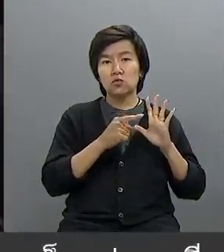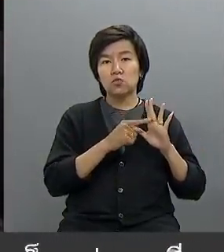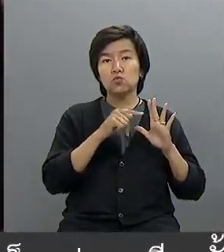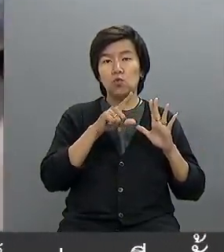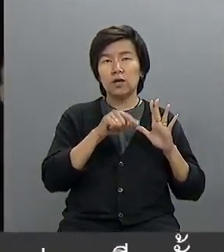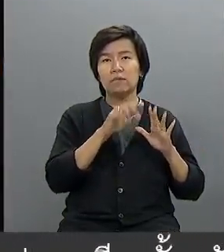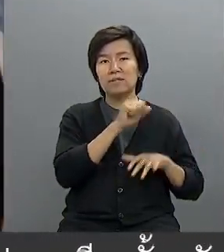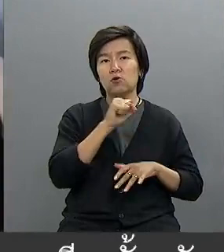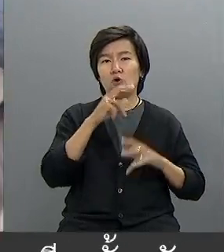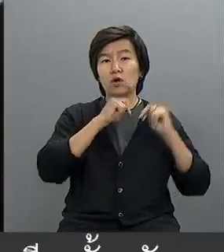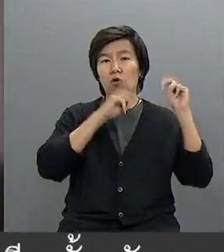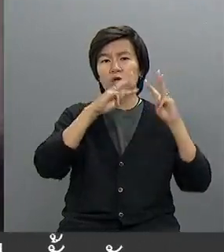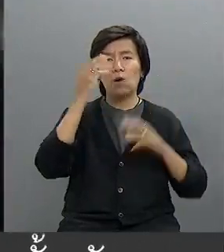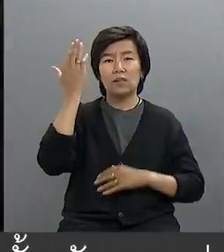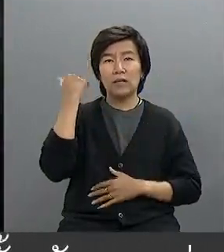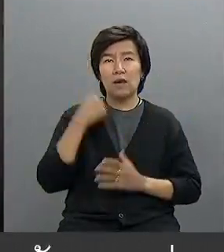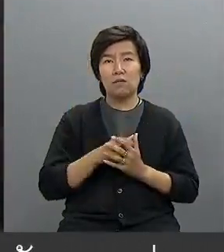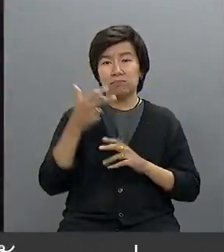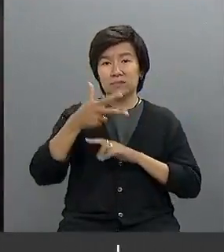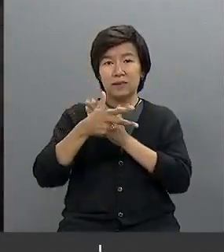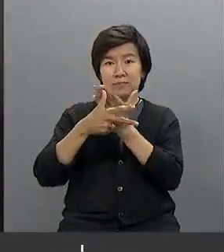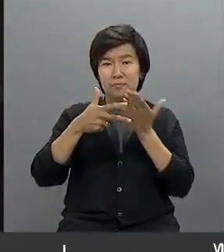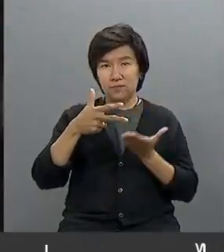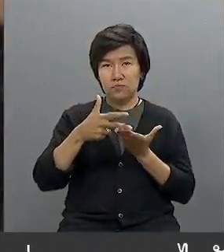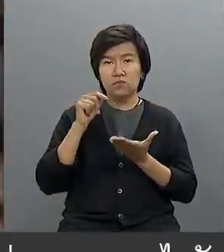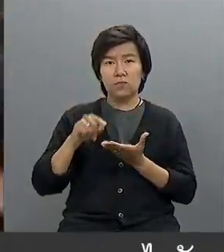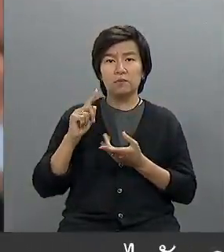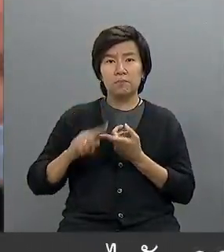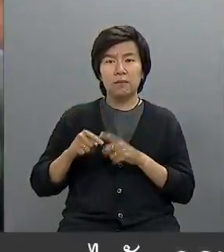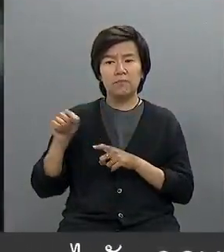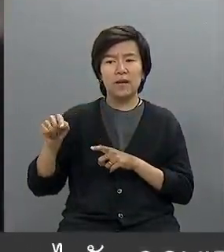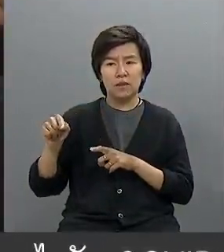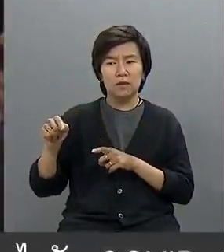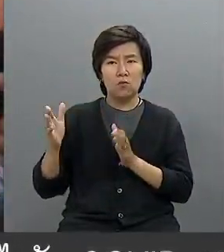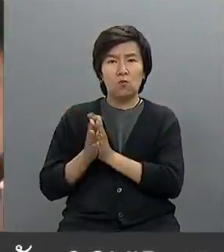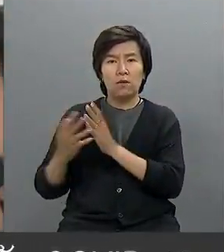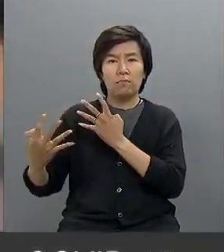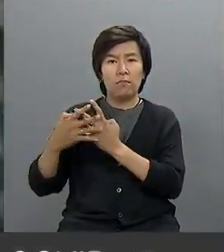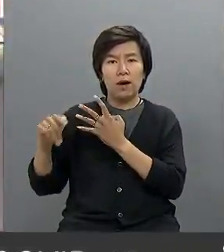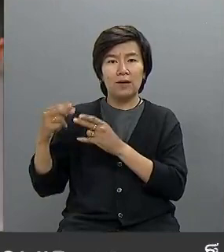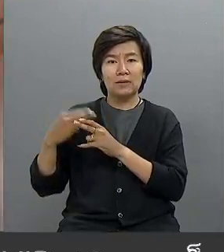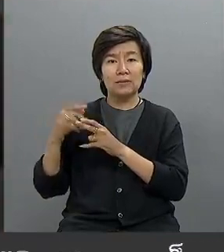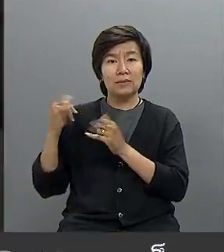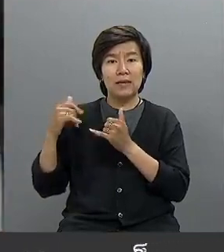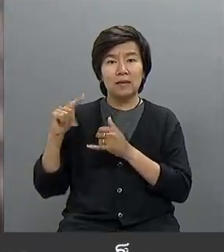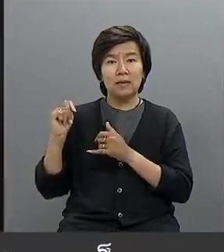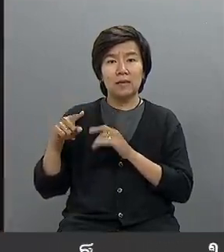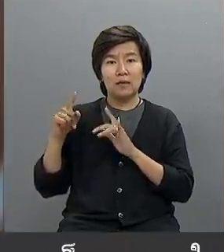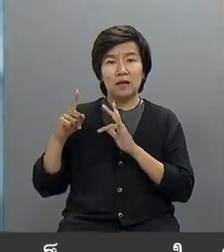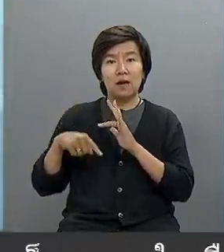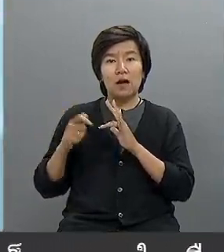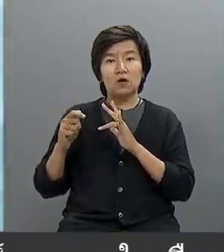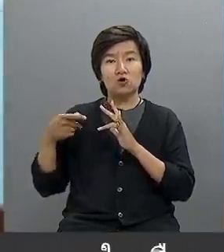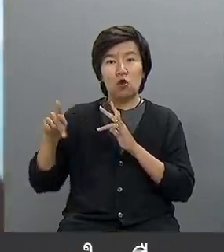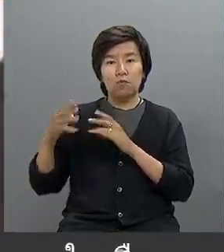การสืบสวนก็พบว่านายวรพัฒน์เป็นเพื่อนกับผู้ต้องขังคนหนึ่งที่ชื่อนายท็อปในคดีการโชคทรัพย์และถูกจำคุกอยู่ใน